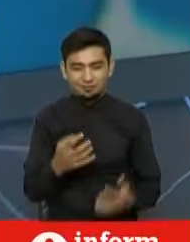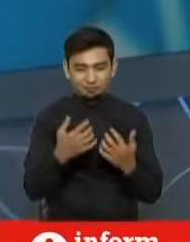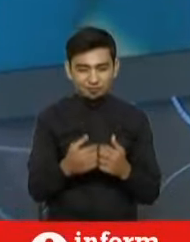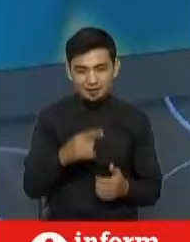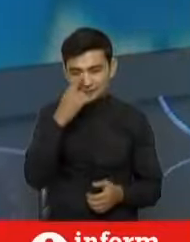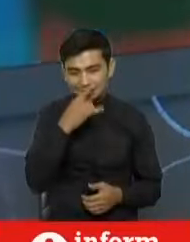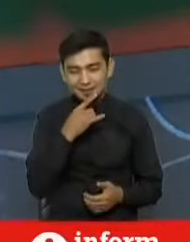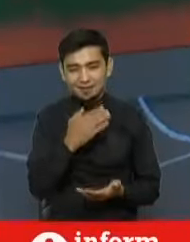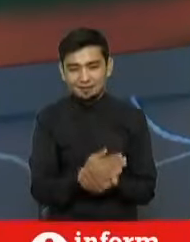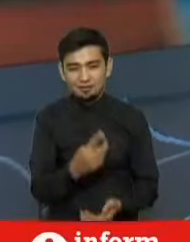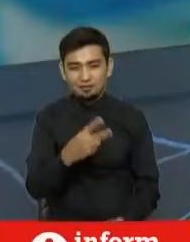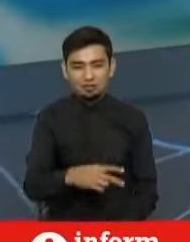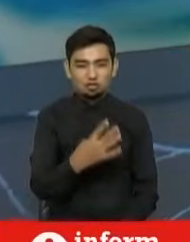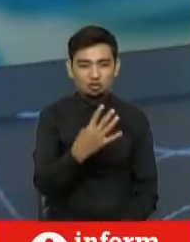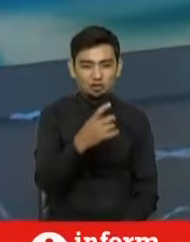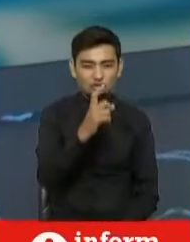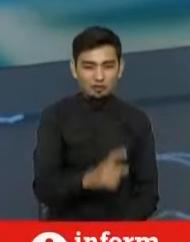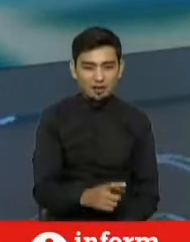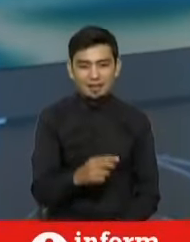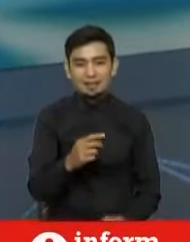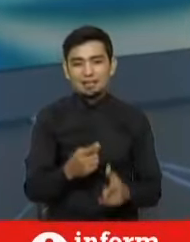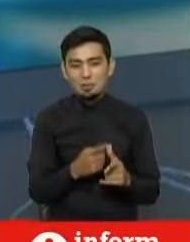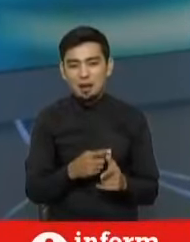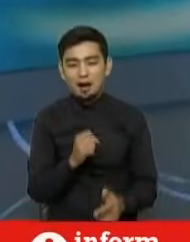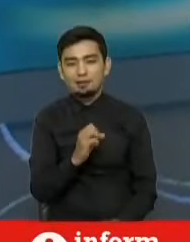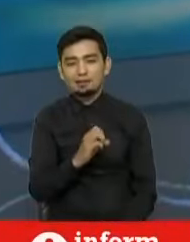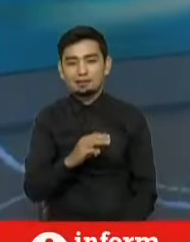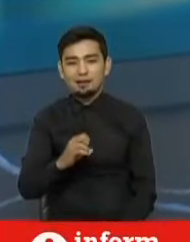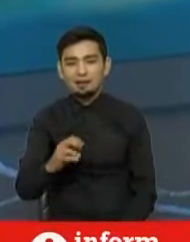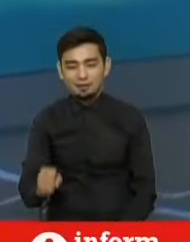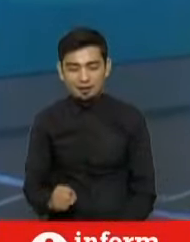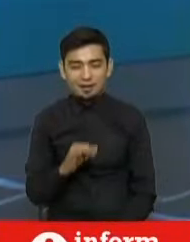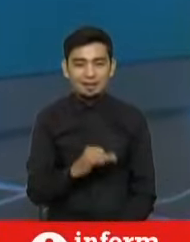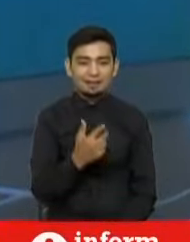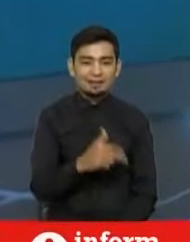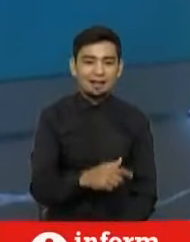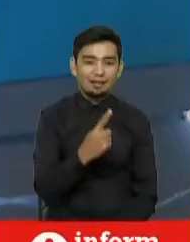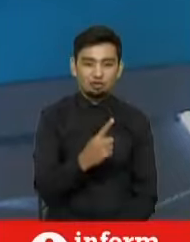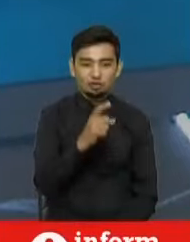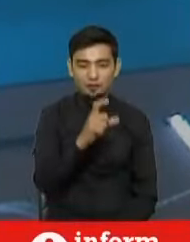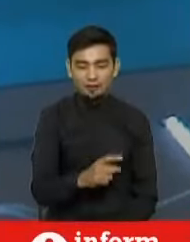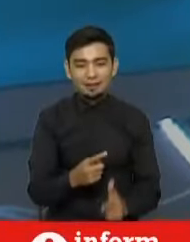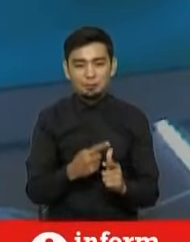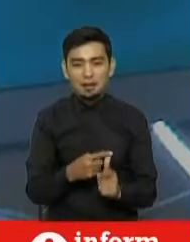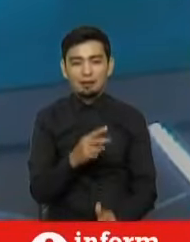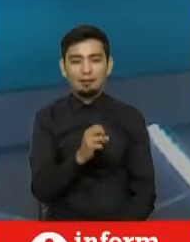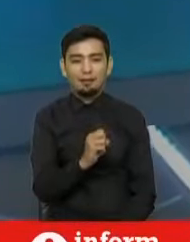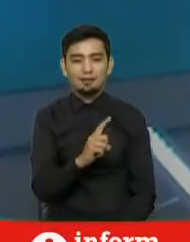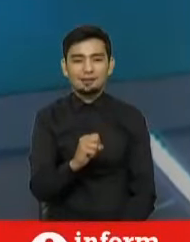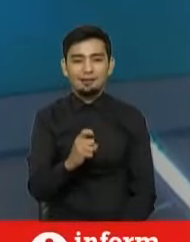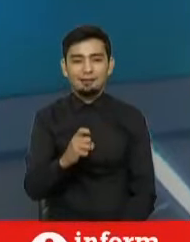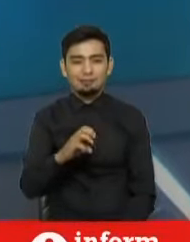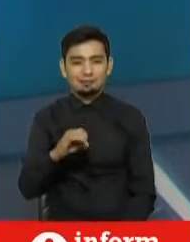проживает 24 человека с именем Астана, и 31 человек носит имя Казахстан. Валентина Леонова познакомилась с одним